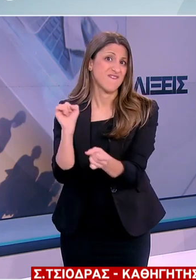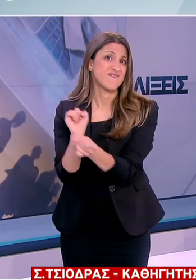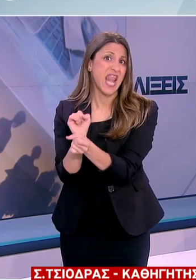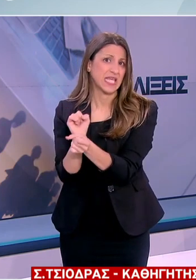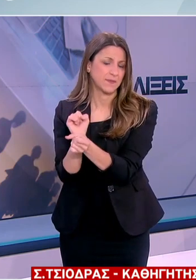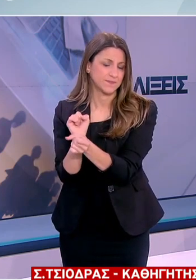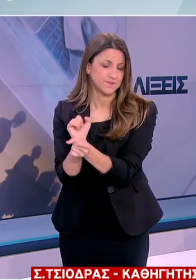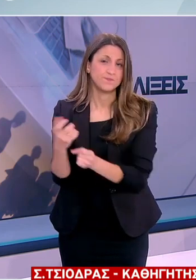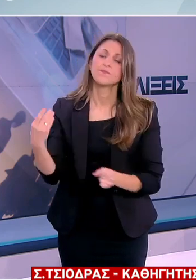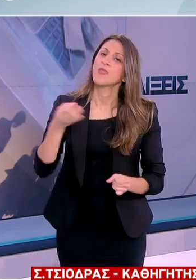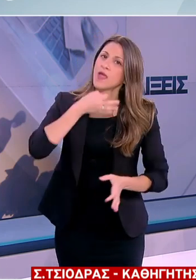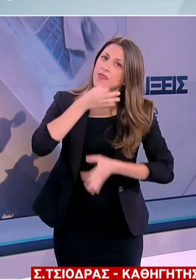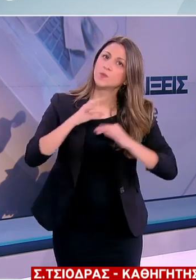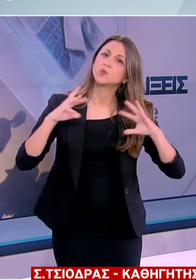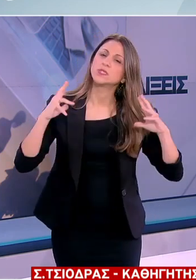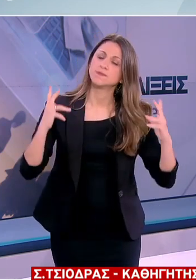Θέλω να τονίσω πως